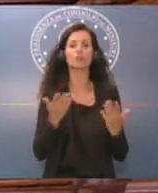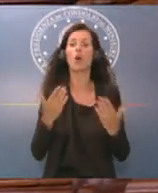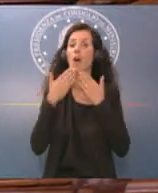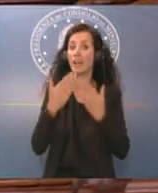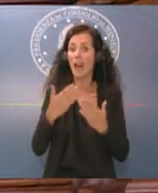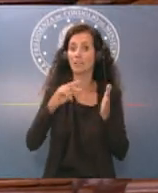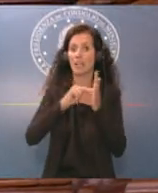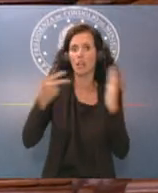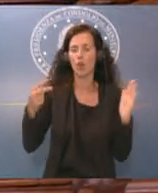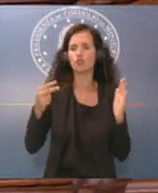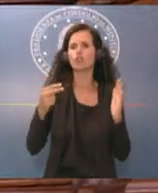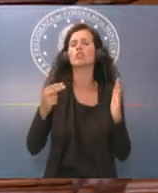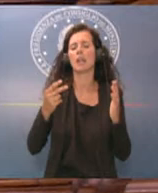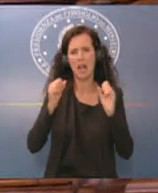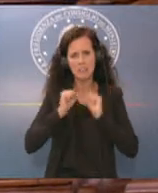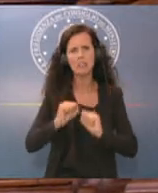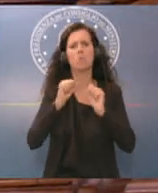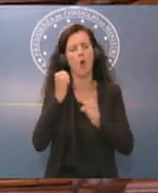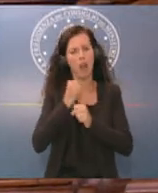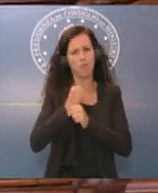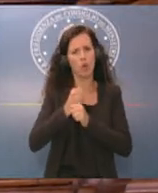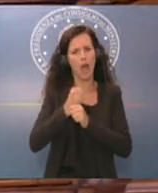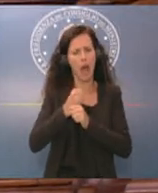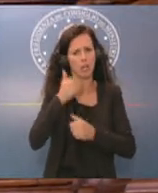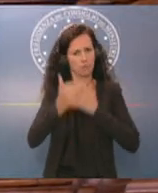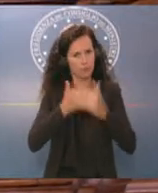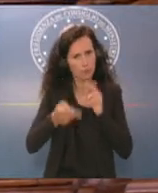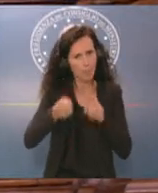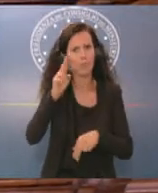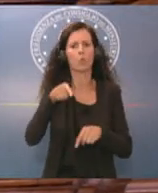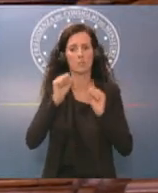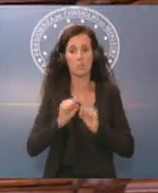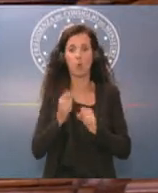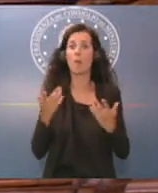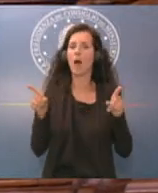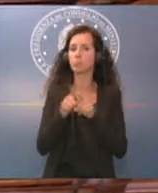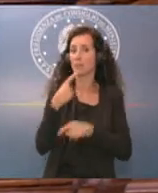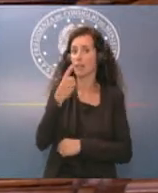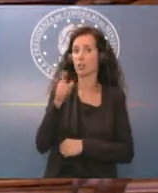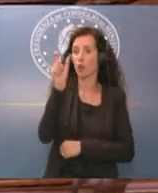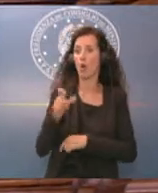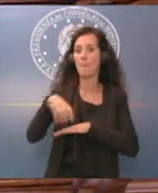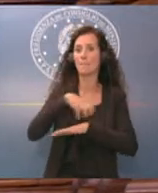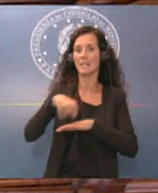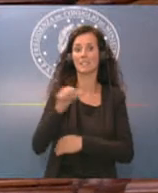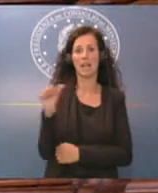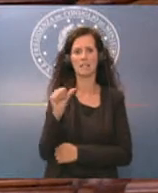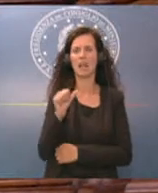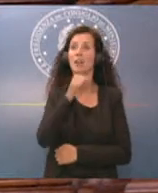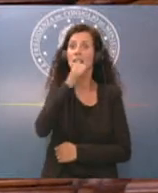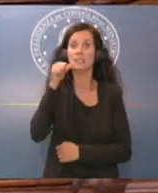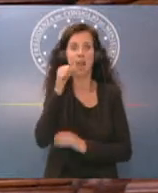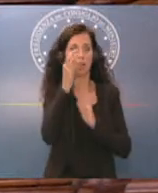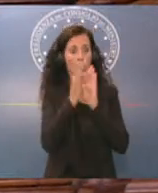consente di fare molto di più, ma lo spirito è proprio quello che diceva la ministra Stefani poco fa, non servono norme